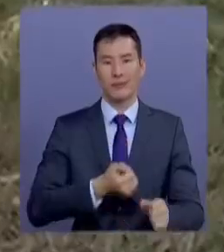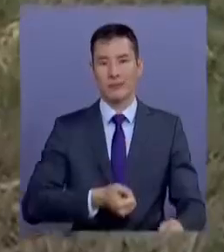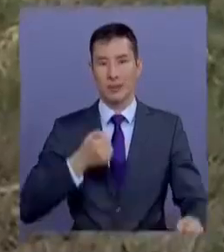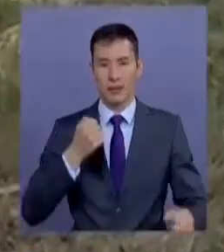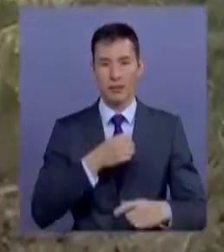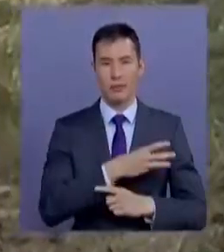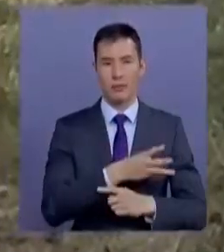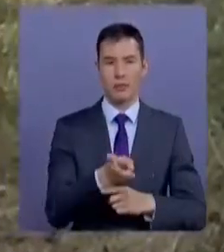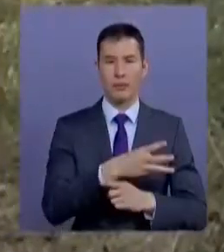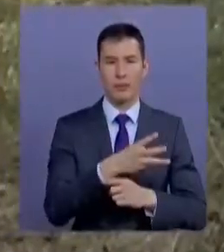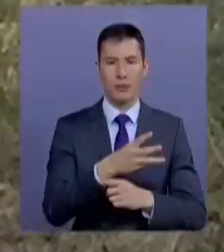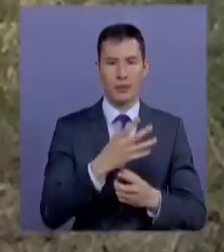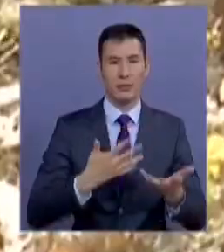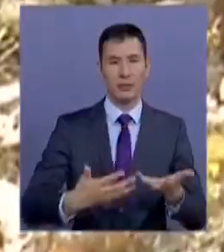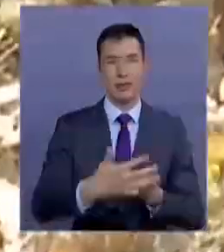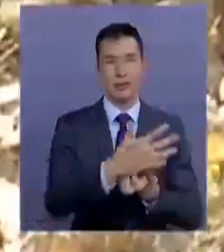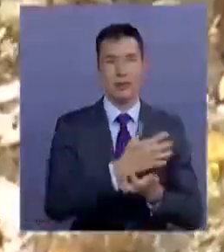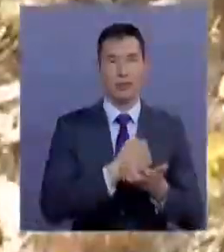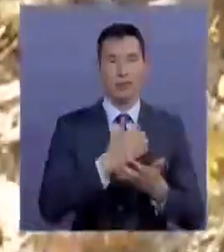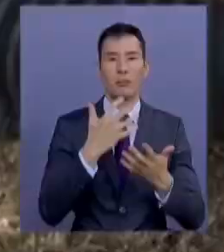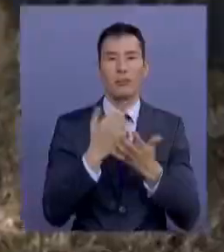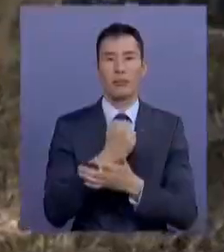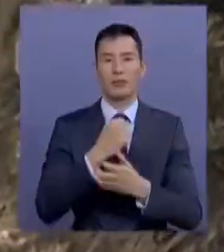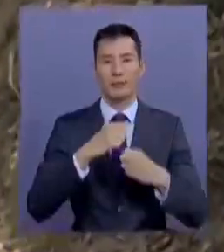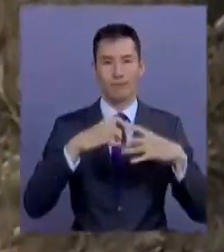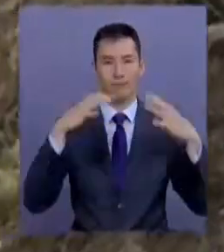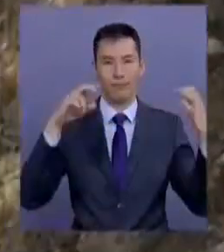үрлемел мотормен жинауға мәжбүр.